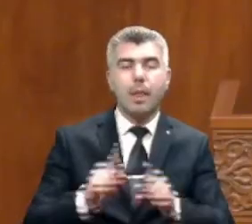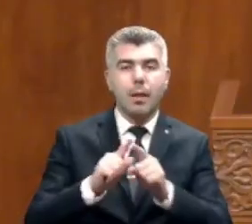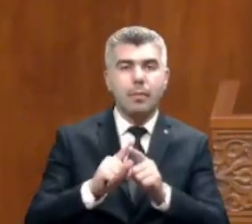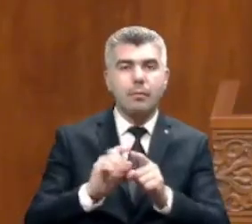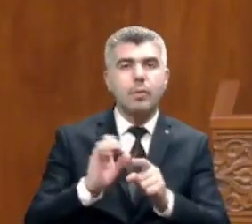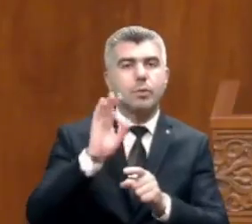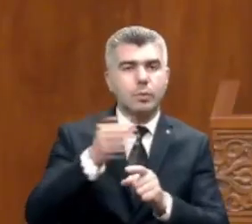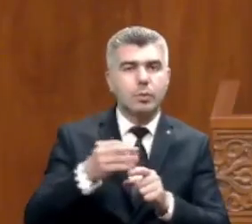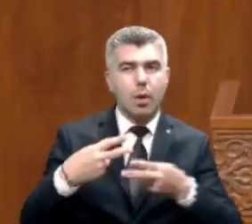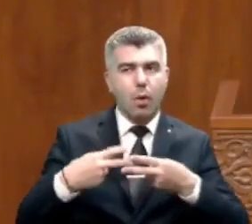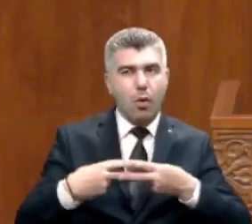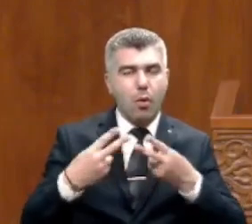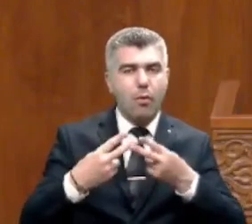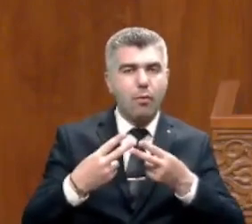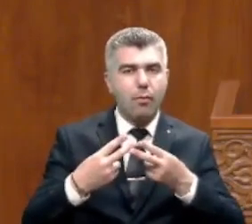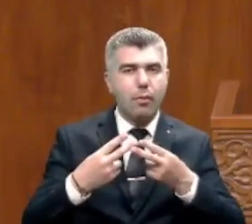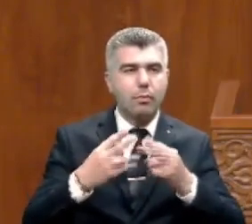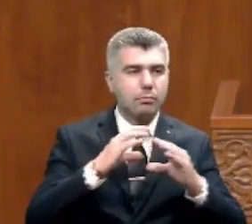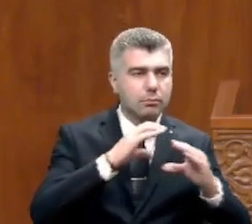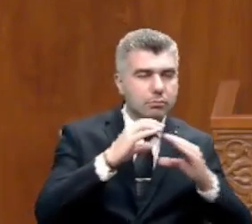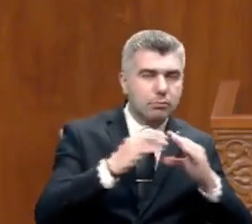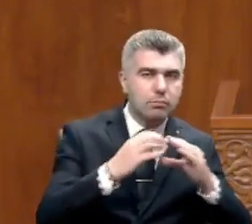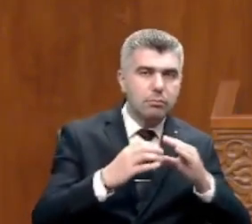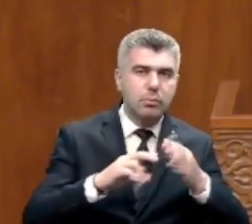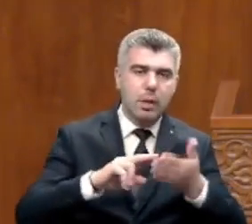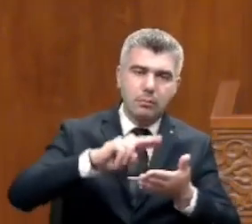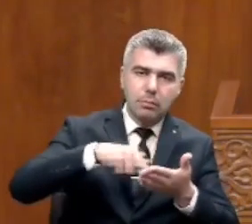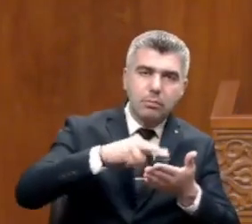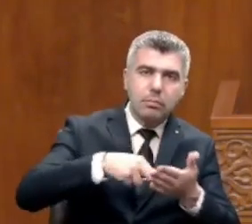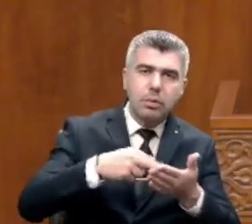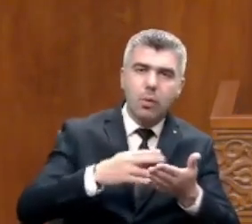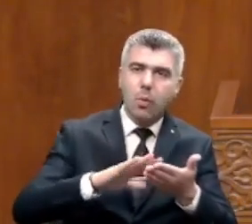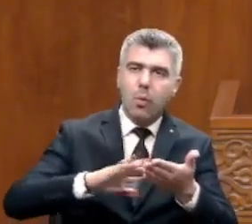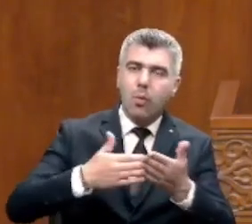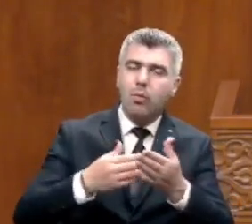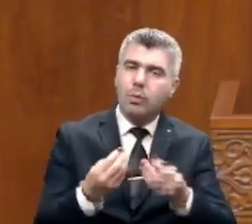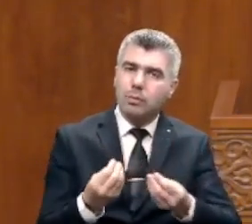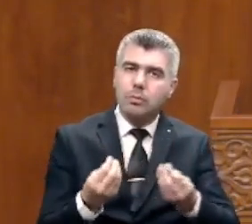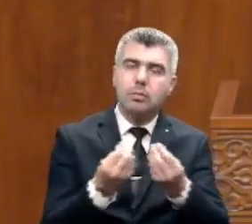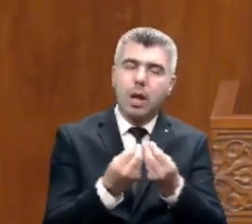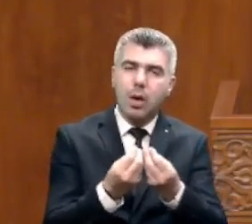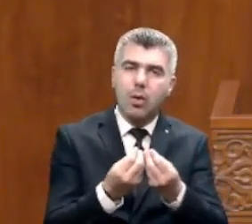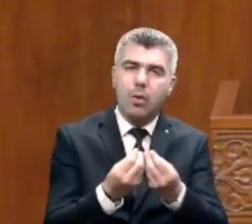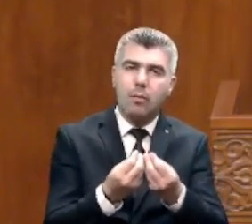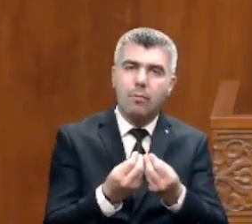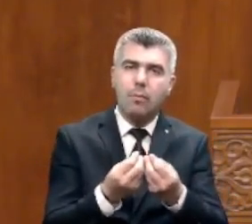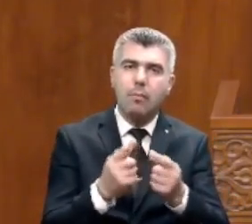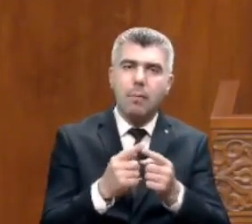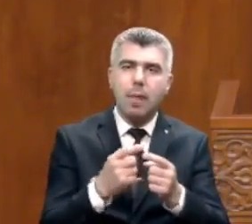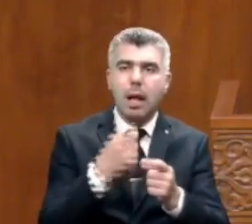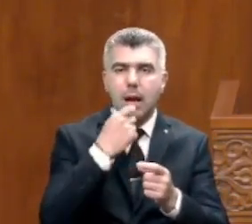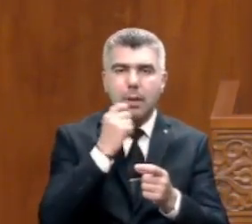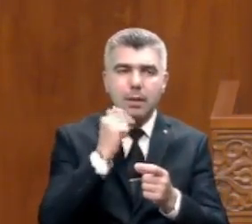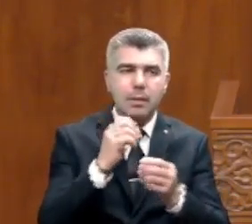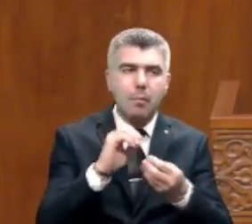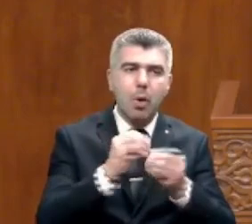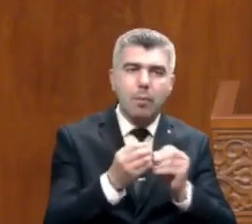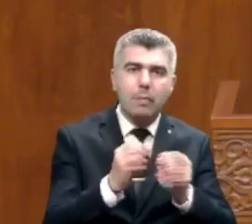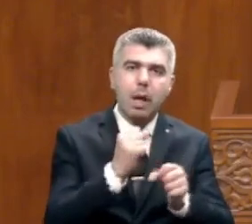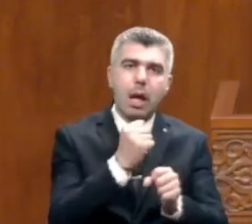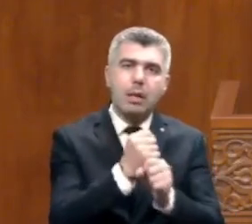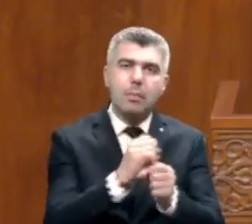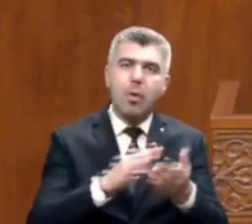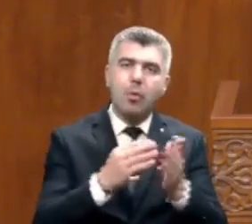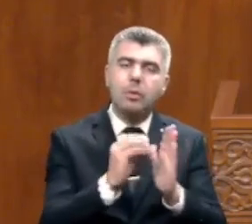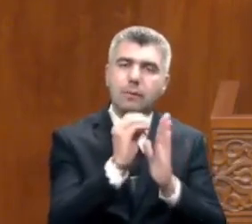المفاوضات المفاوضه الجماعيه وابرام الاتفاقيات الجماعيه وتنظيم التحكيم في نزاع التشغيل